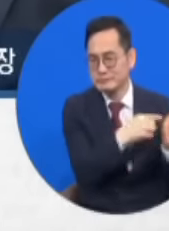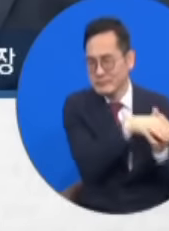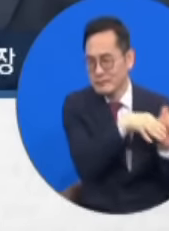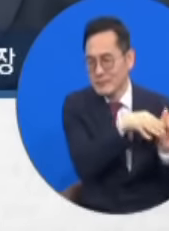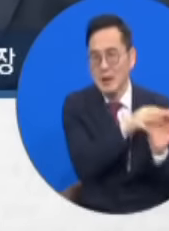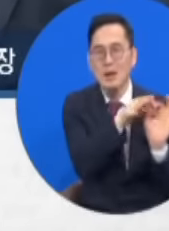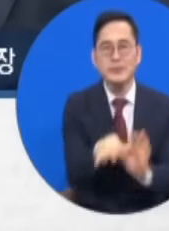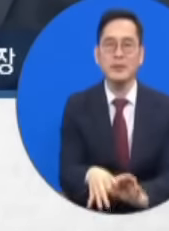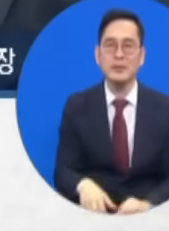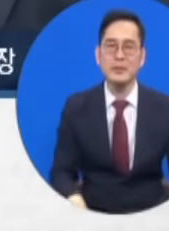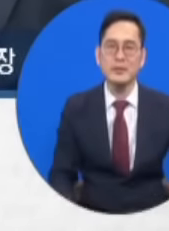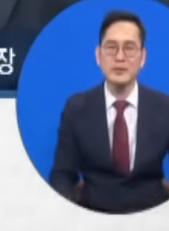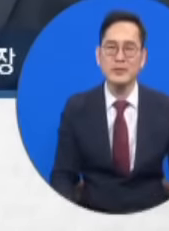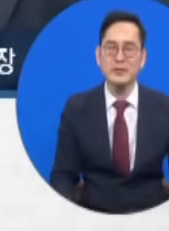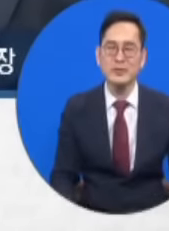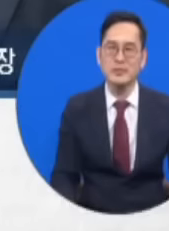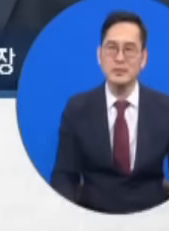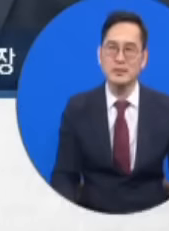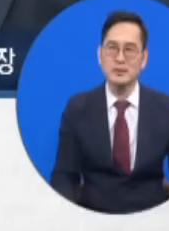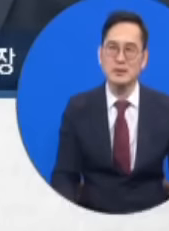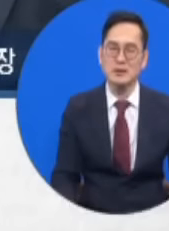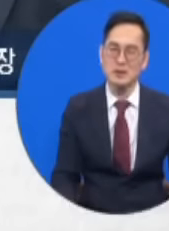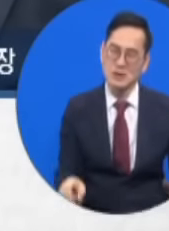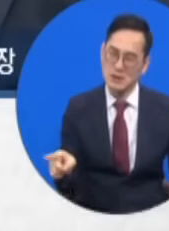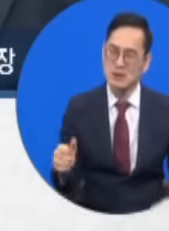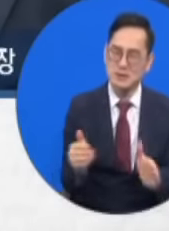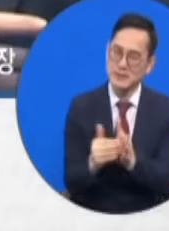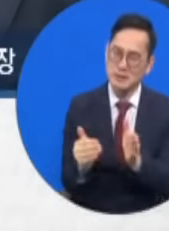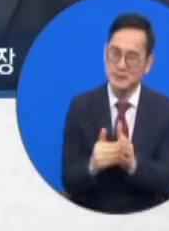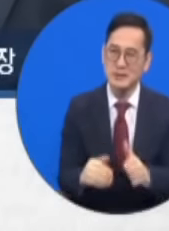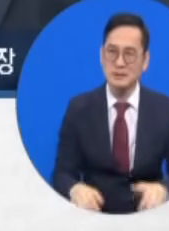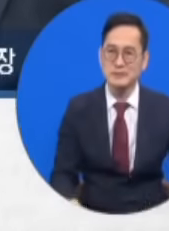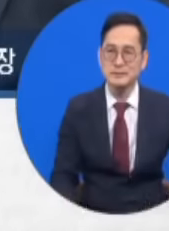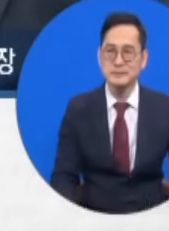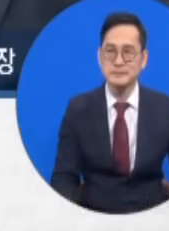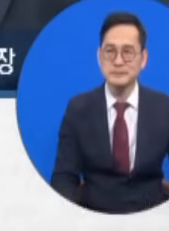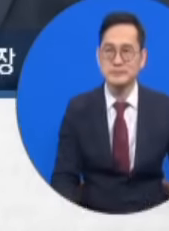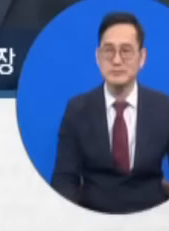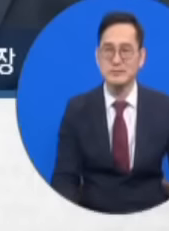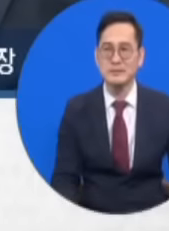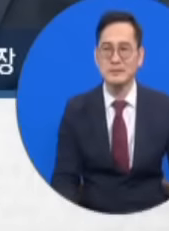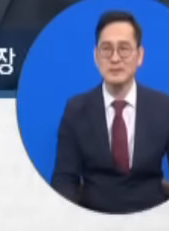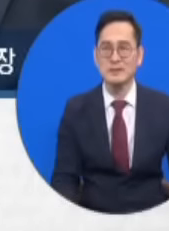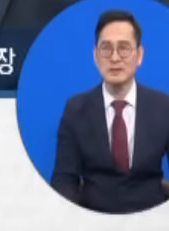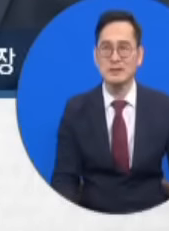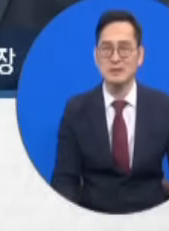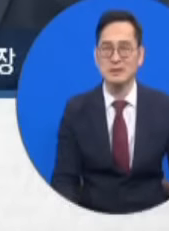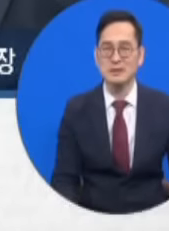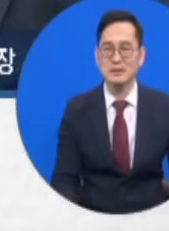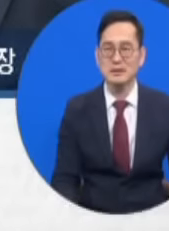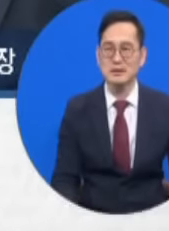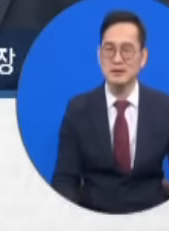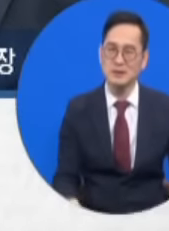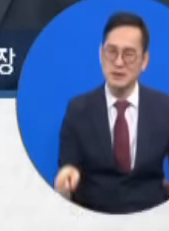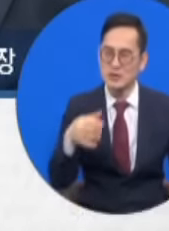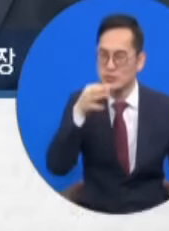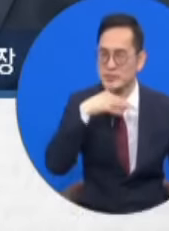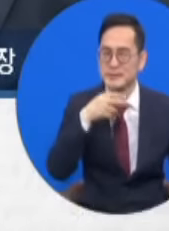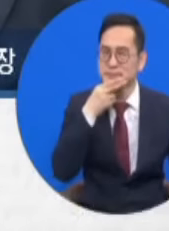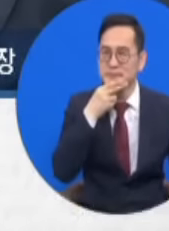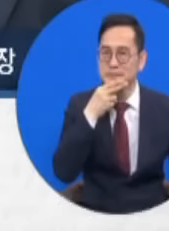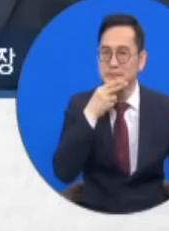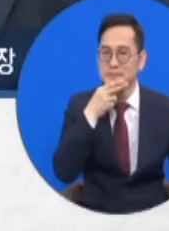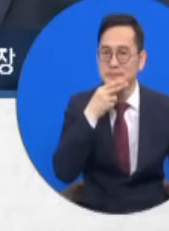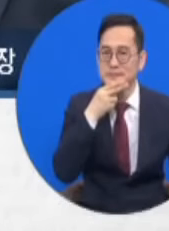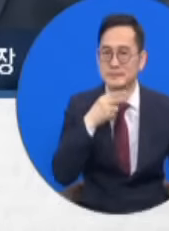메시지와 일정을 지금 이거에 집중하는 것이 여선홍 행정관 말대로 지금 도움이 될까? 이게 전략적으로